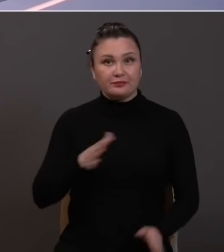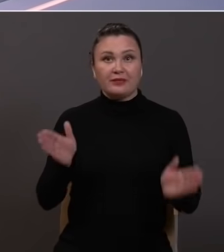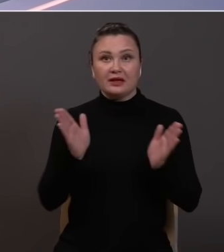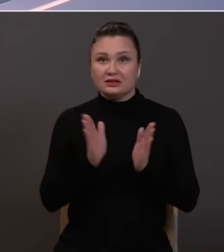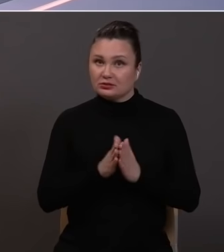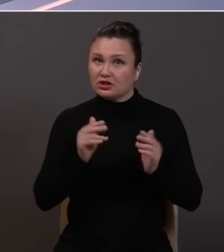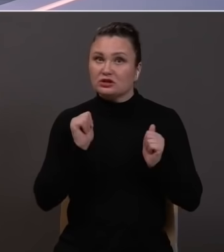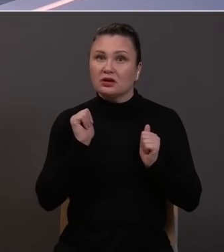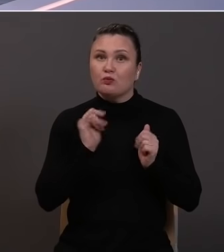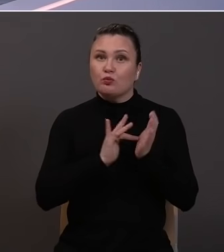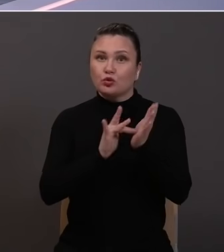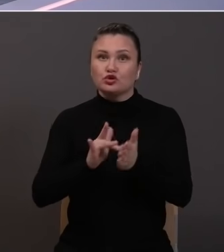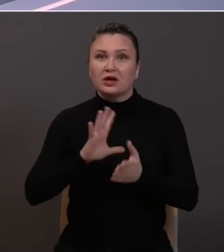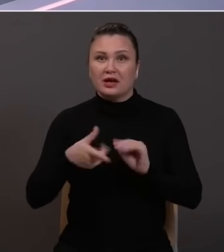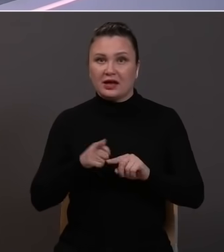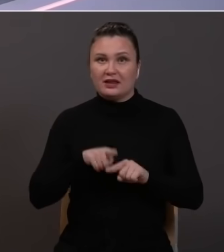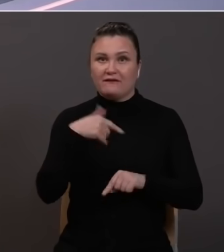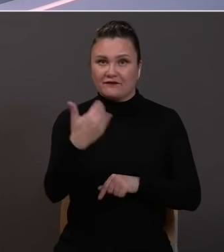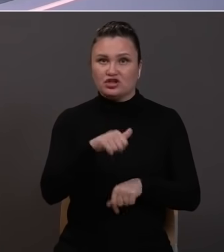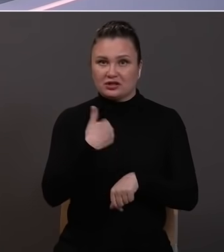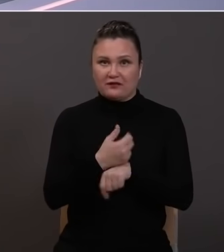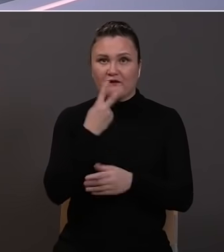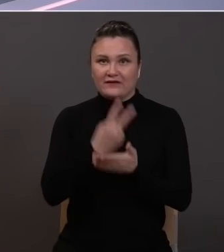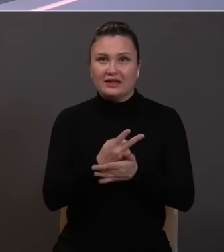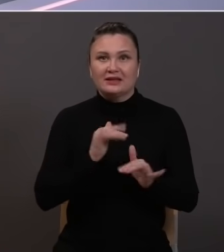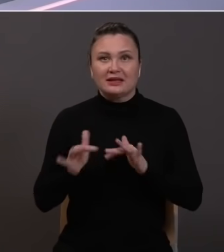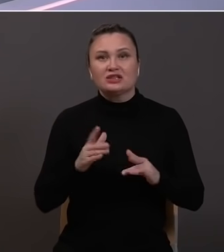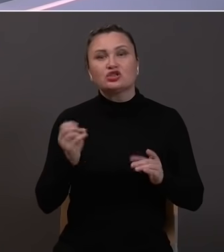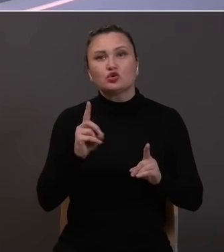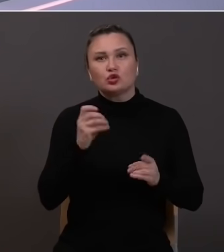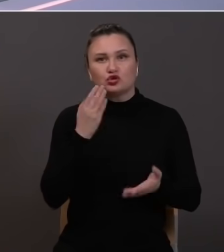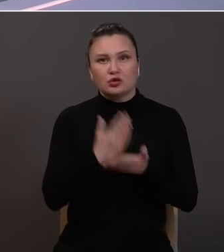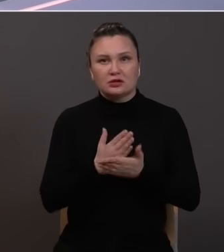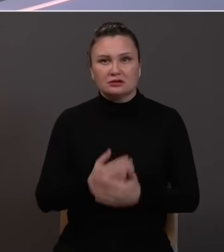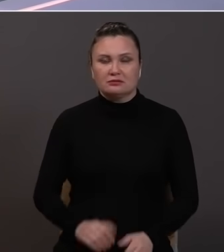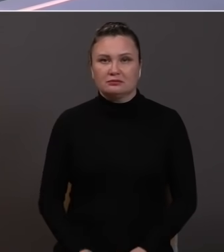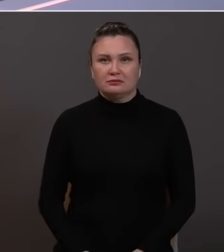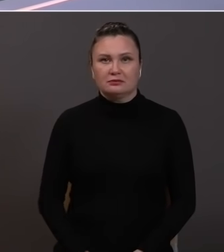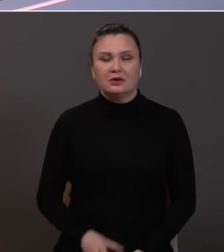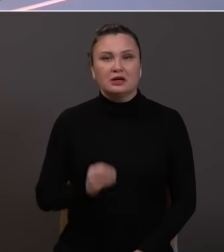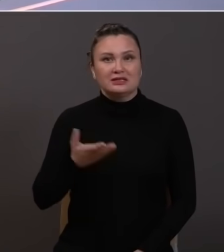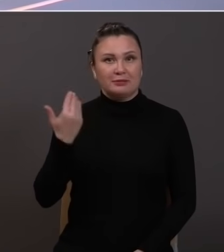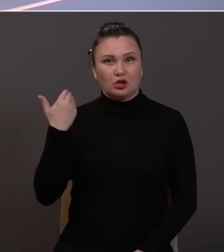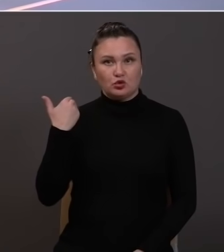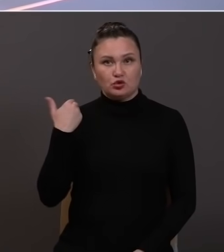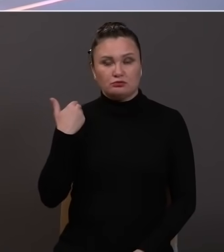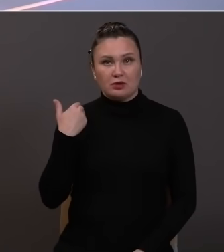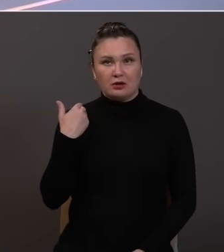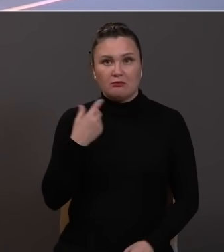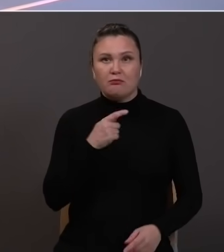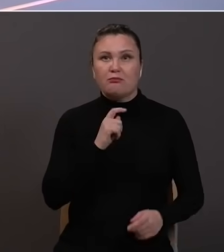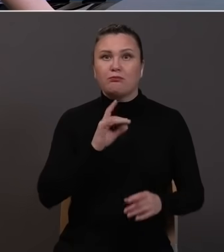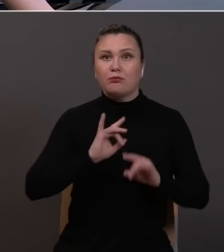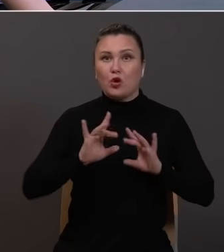пожалуйста, путешествие – это вообще ваш основной вид деятельности или что-то есть еще? С предыдущими блогерами мы выяснили,